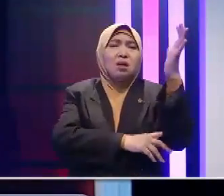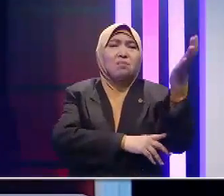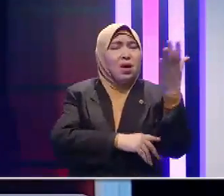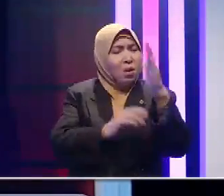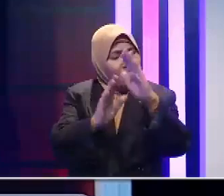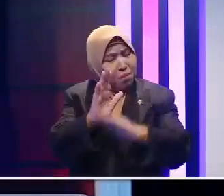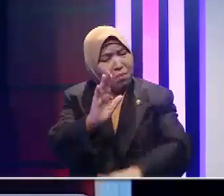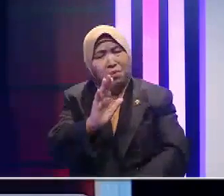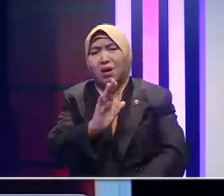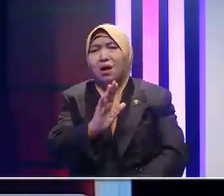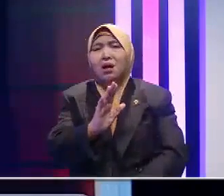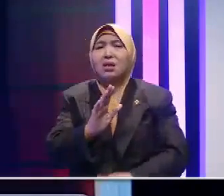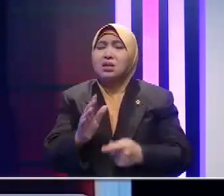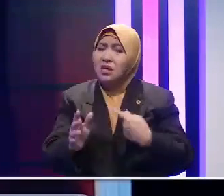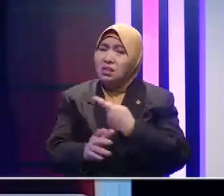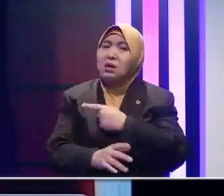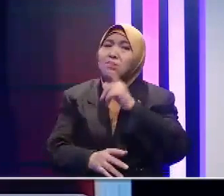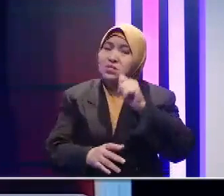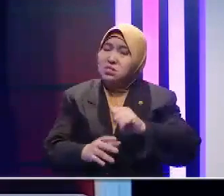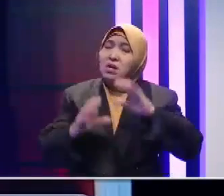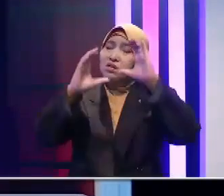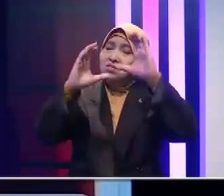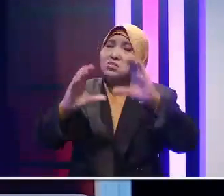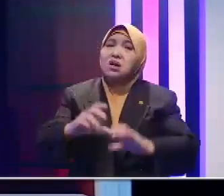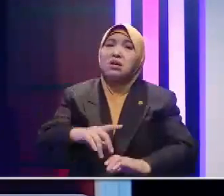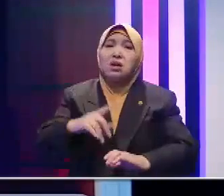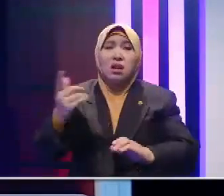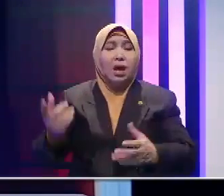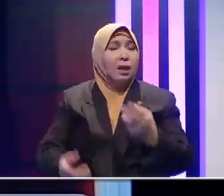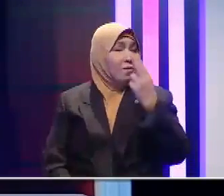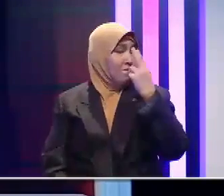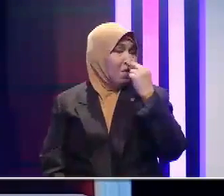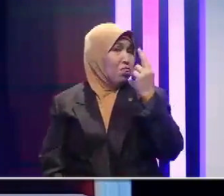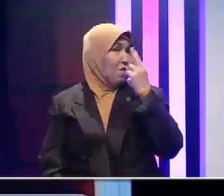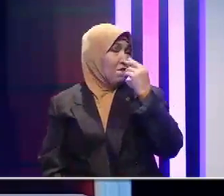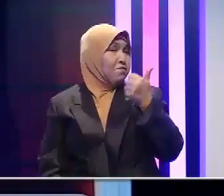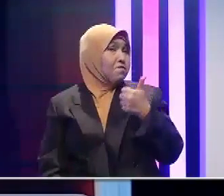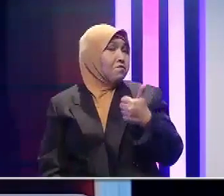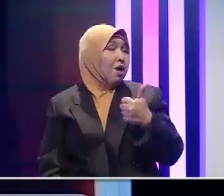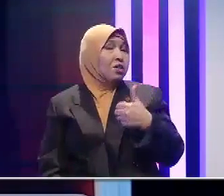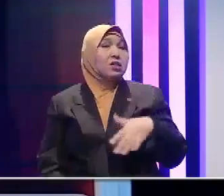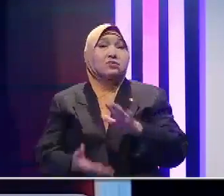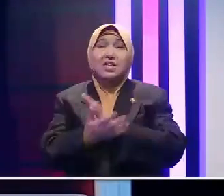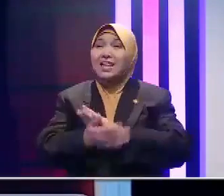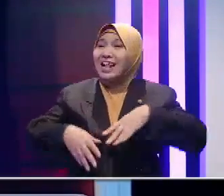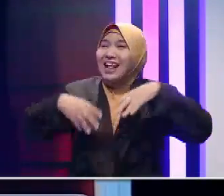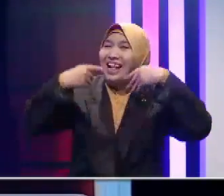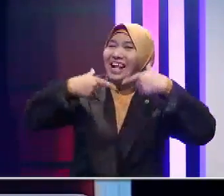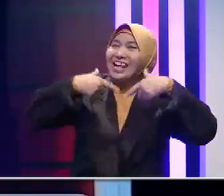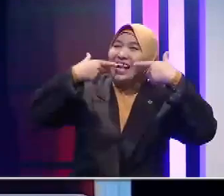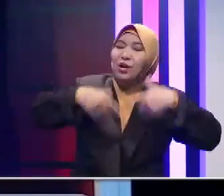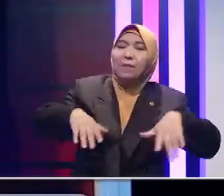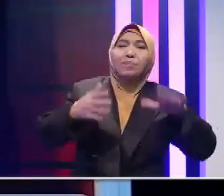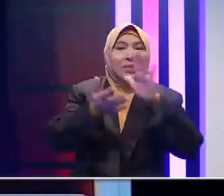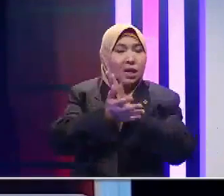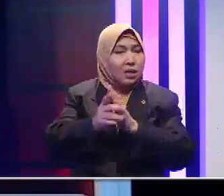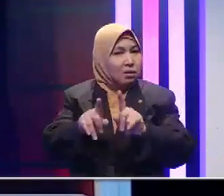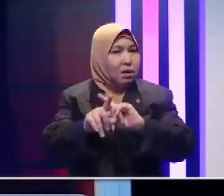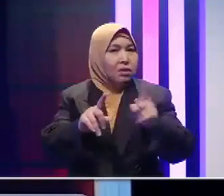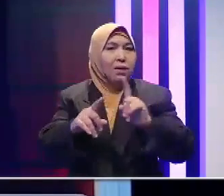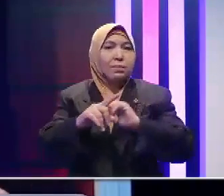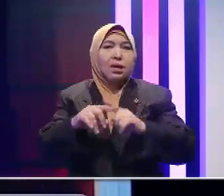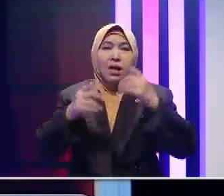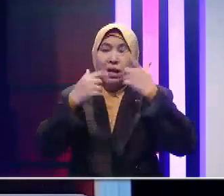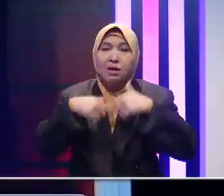kurang. Jadi kita kena ada kaedah lain, fun-fun, kan? Gelak-gelak dan sebagainya. Tapi gelak-gelak tak